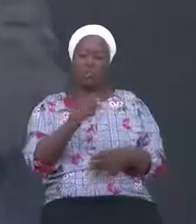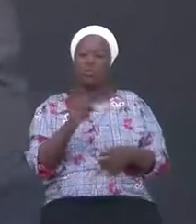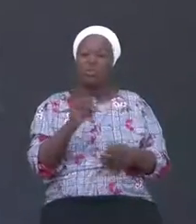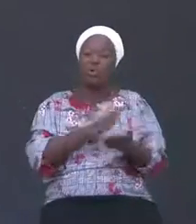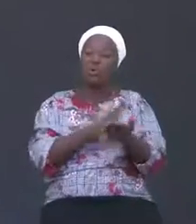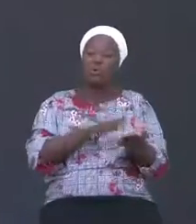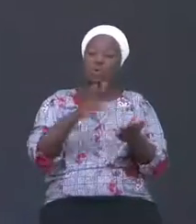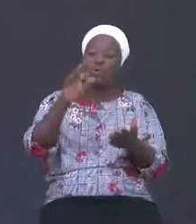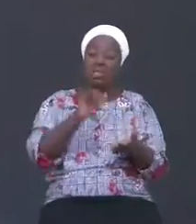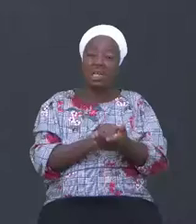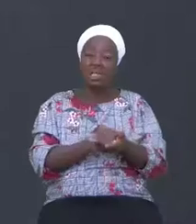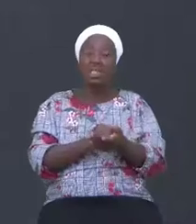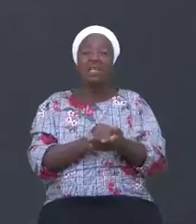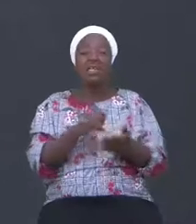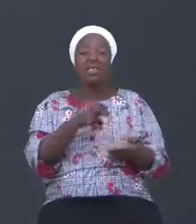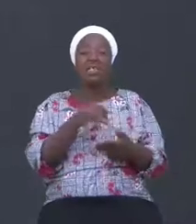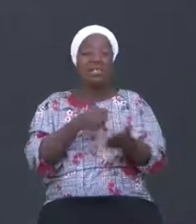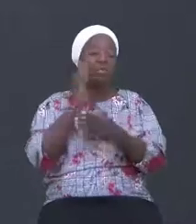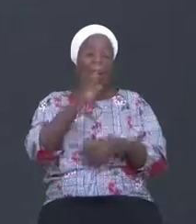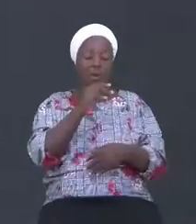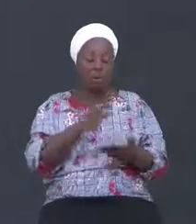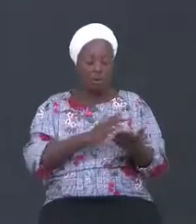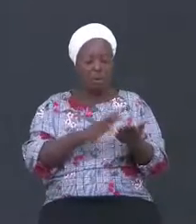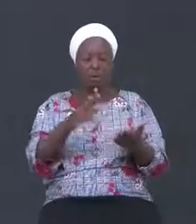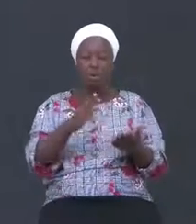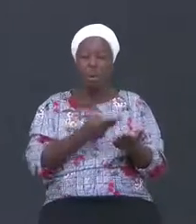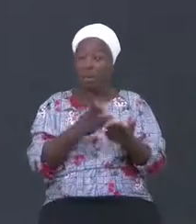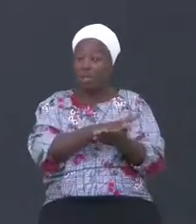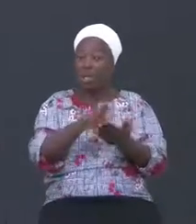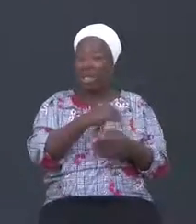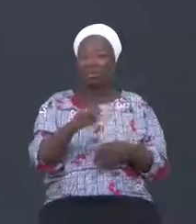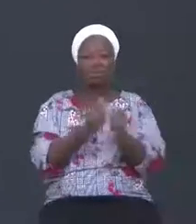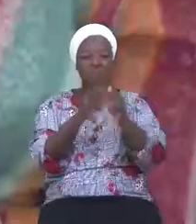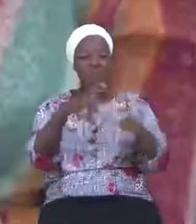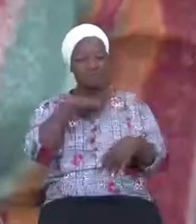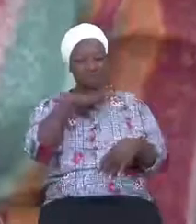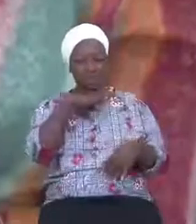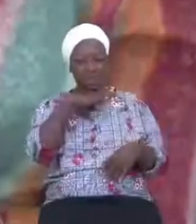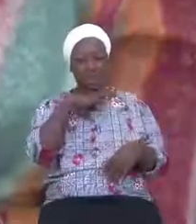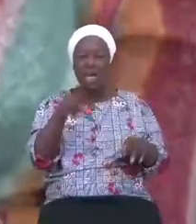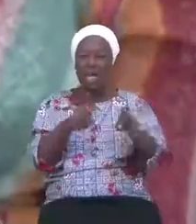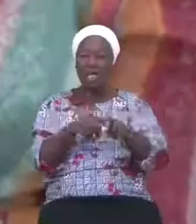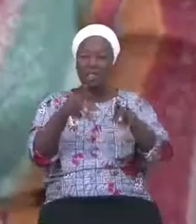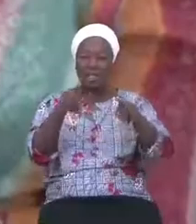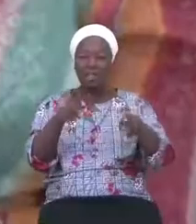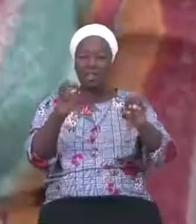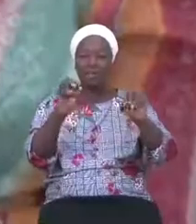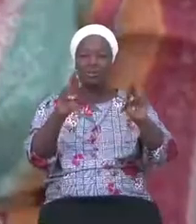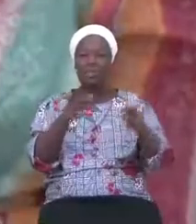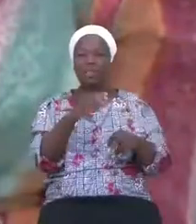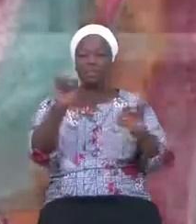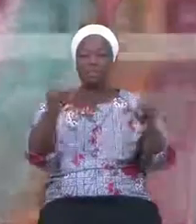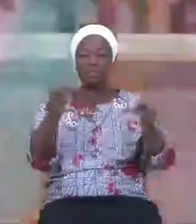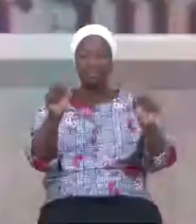glorieux, et ce sera saint, sans tache. Comme Pierre, Jacques et Jean ont